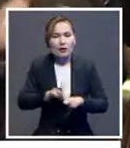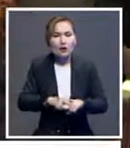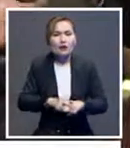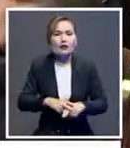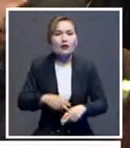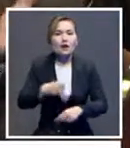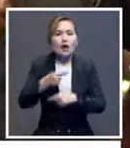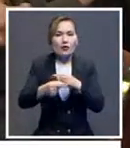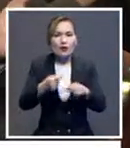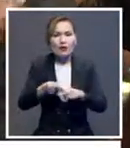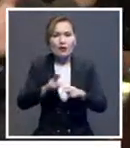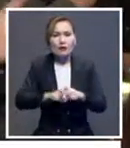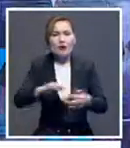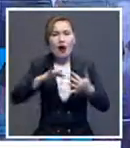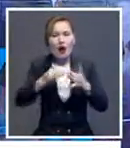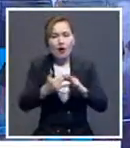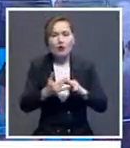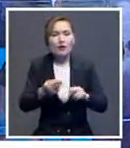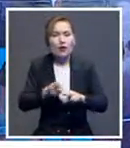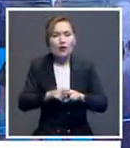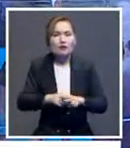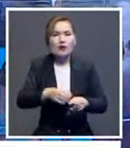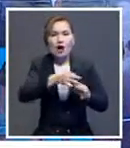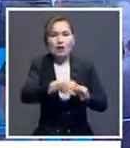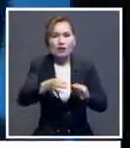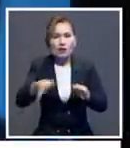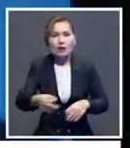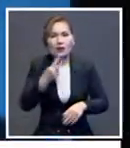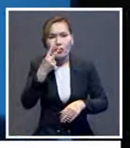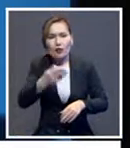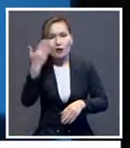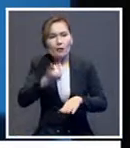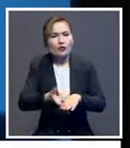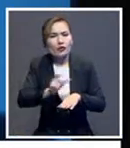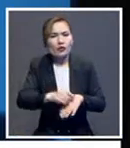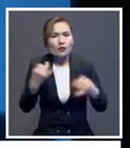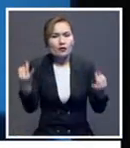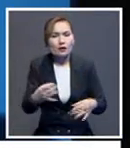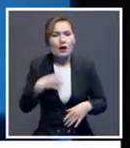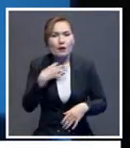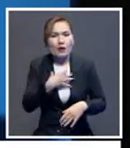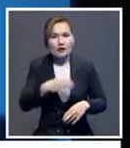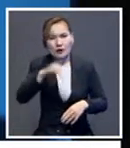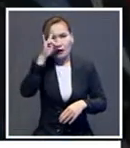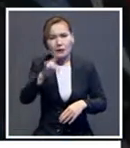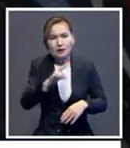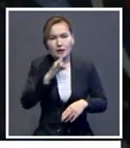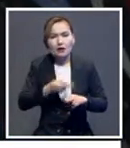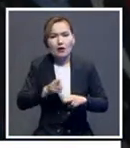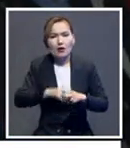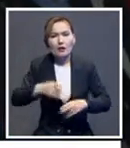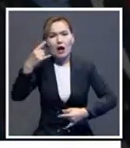Төл туындының әсіресе ауылдағы ағайынға дейін жетіп, ұлттың санасын жаңғыртудағы маңызы айрықша. Бұл ретте